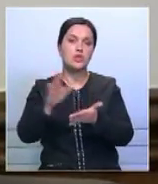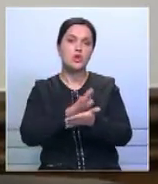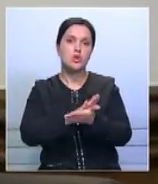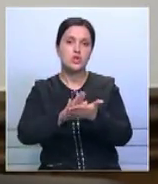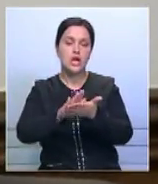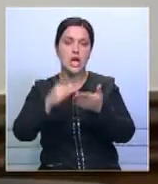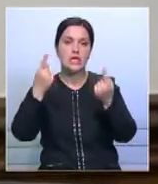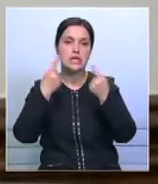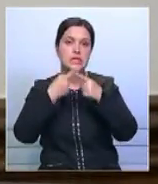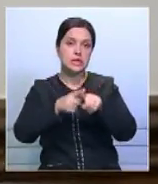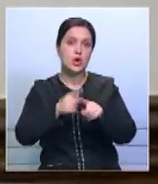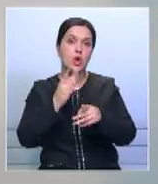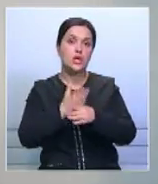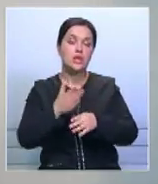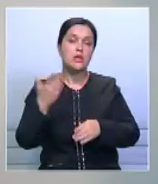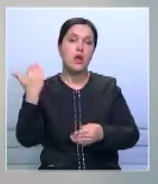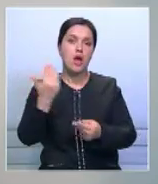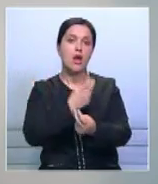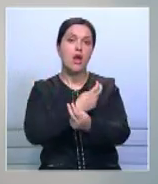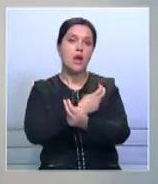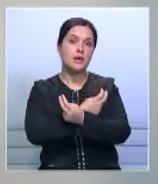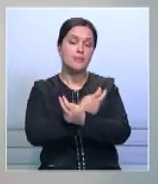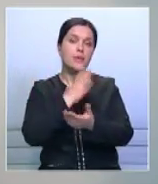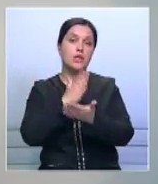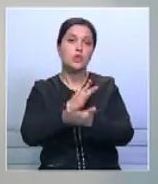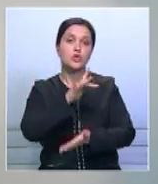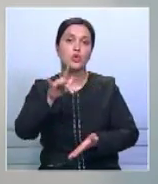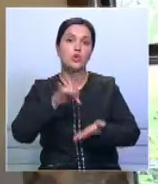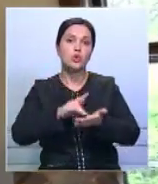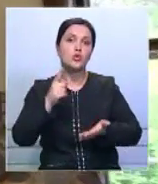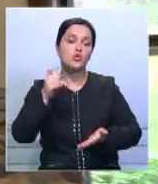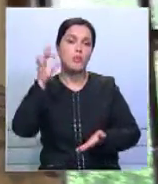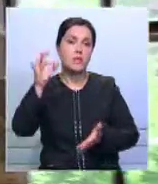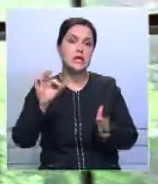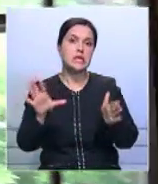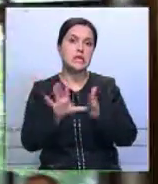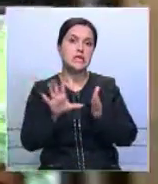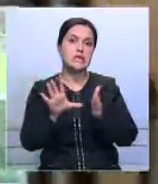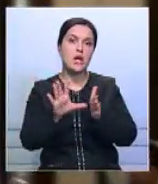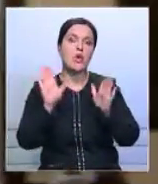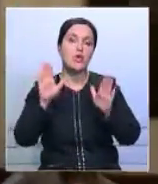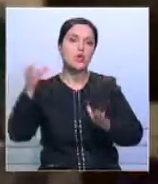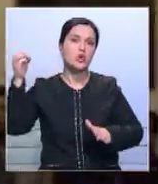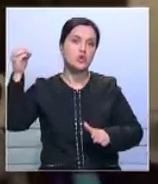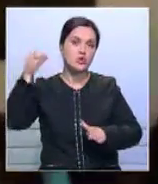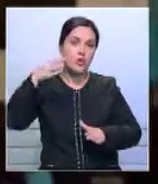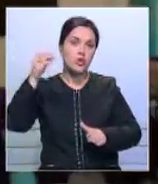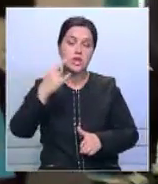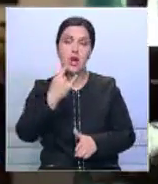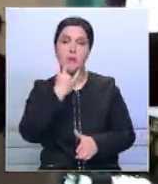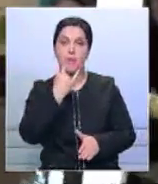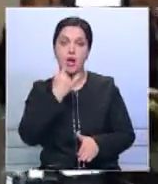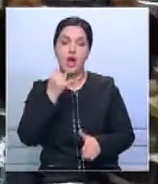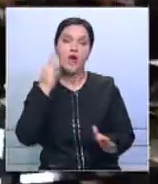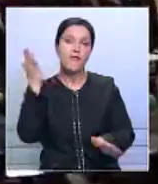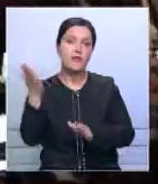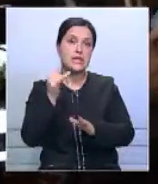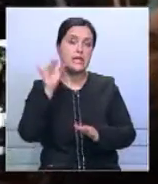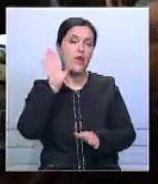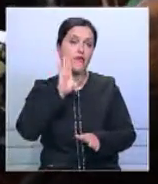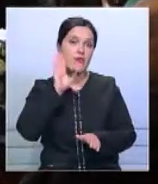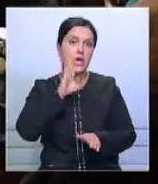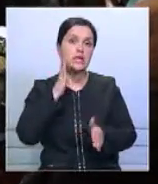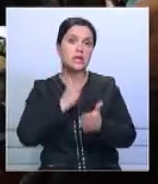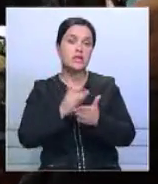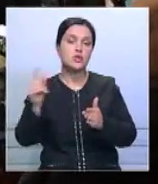зеленых технологий. В Альпийской республике есть провинции, в которых 100% энергии генерируется с помощью солнца, ветра и воды.